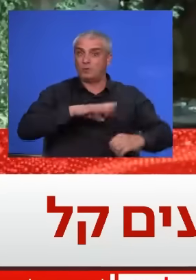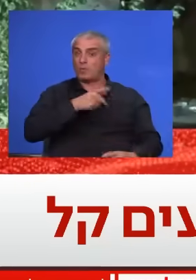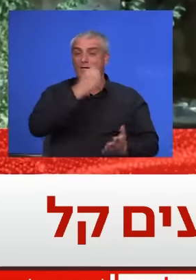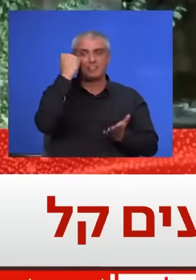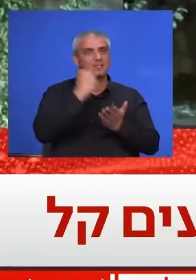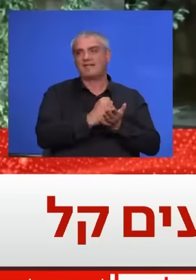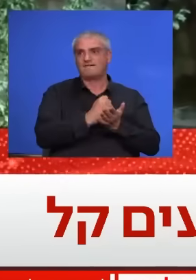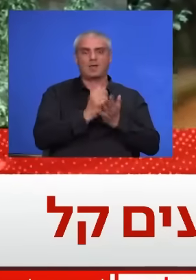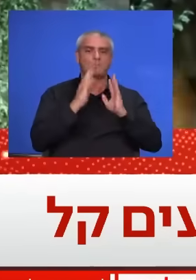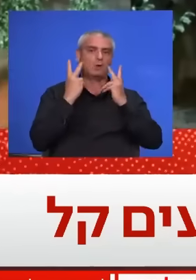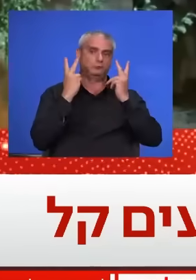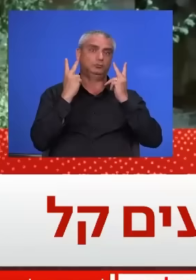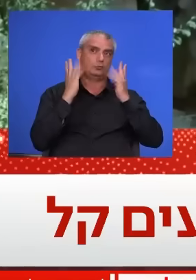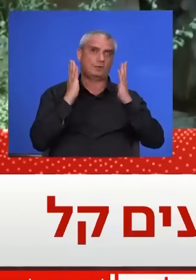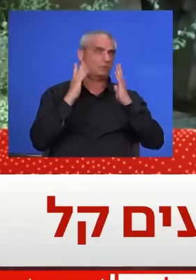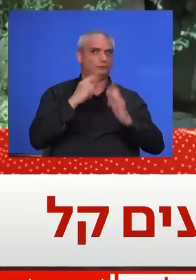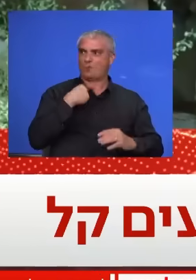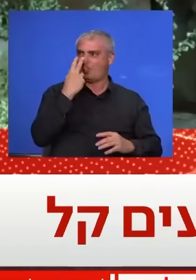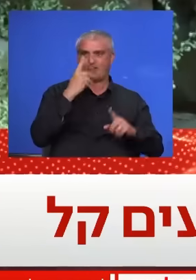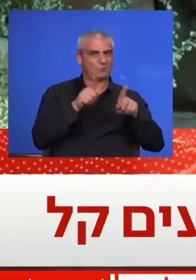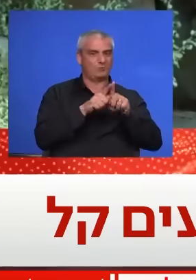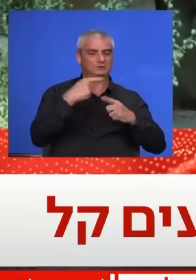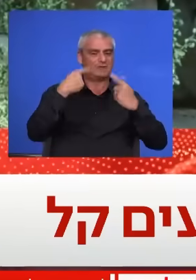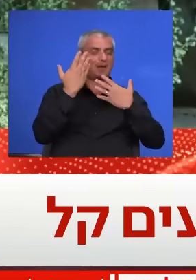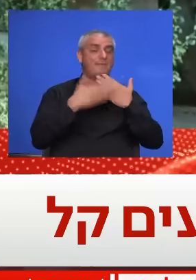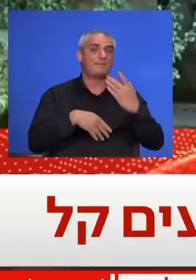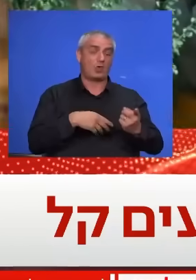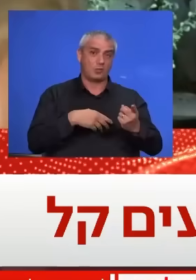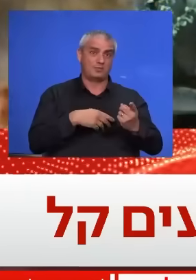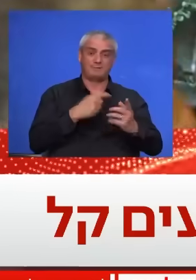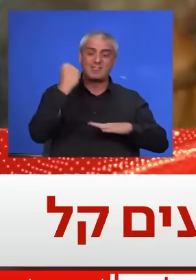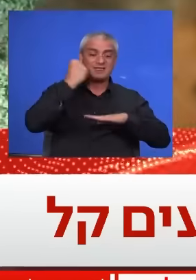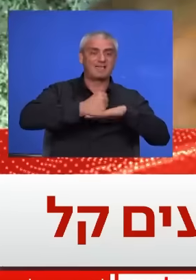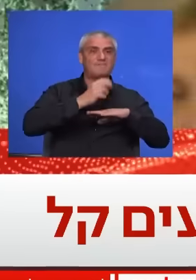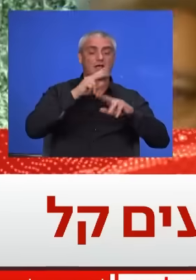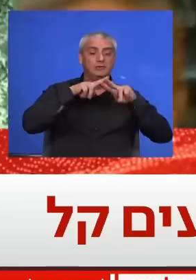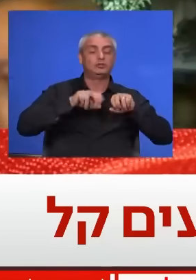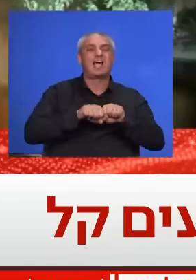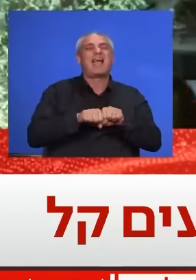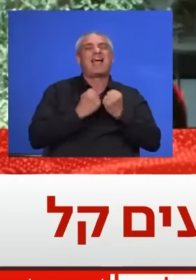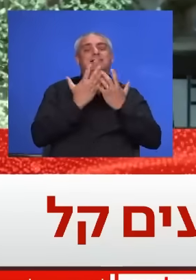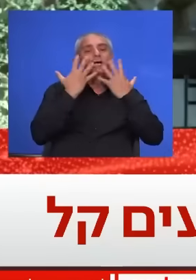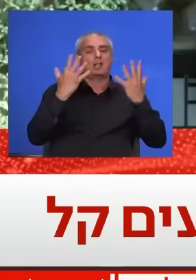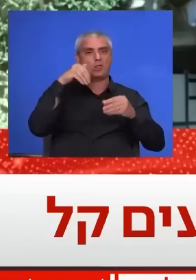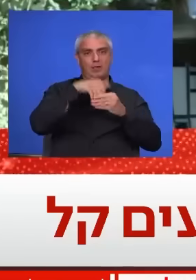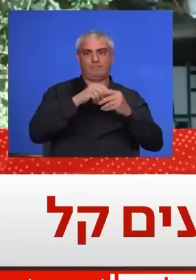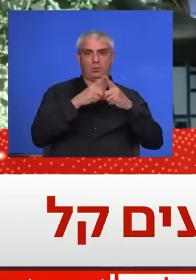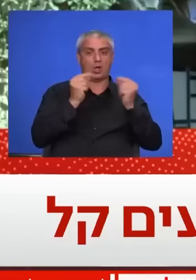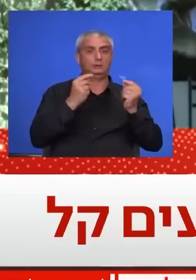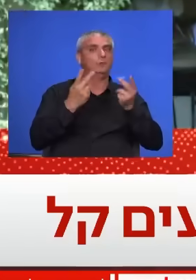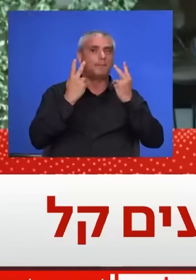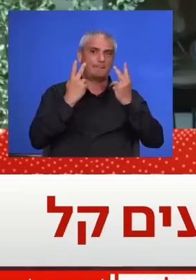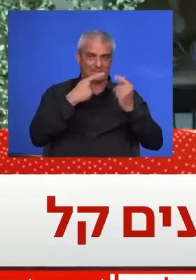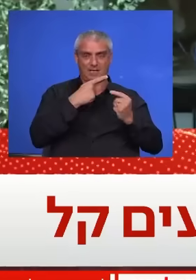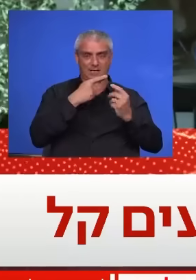משמעותית מאוד, שלא ראינו כדוגמתה בימים האחרונים, תקיפה שהשאירה הרס רב בתוך רצועת עזה, בעיקר בעיר עזה